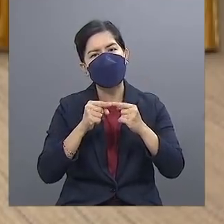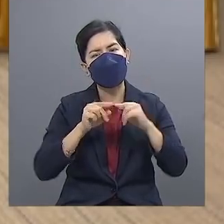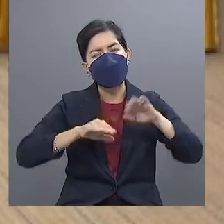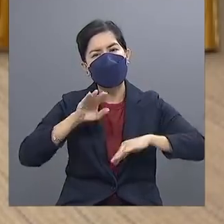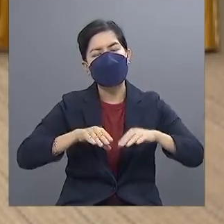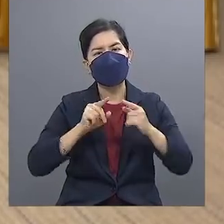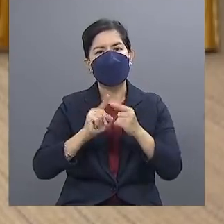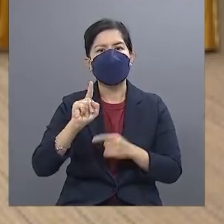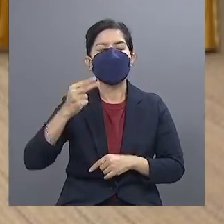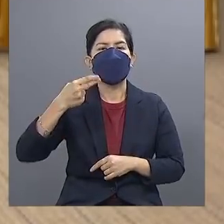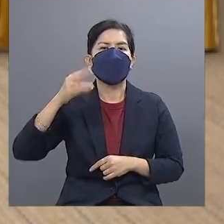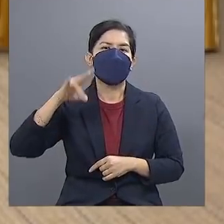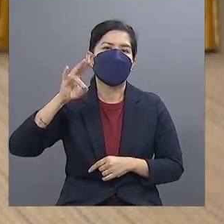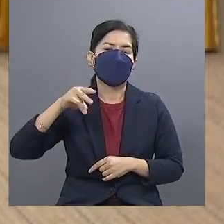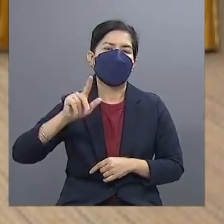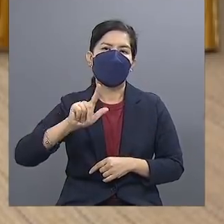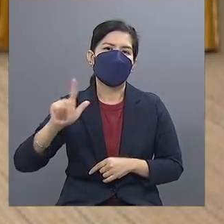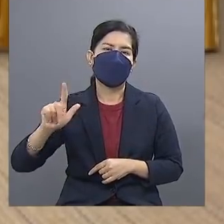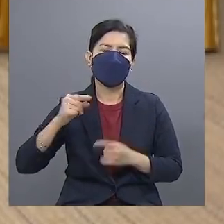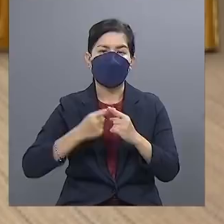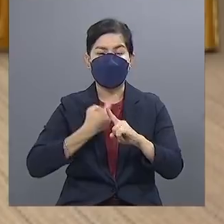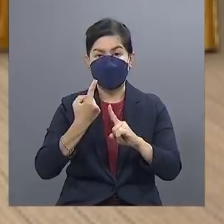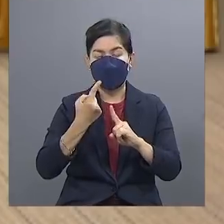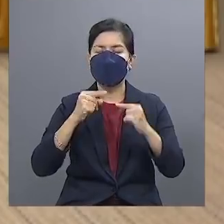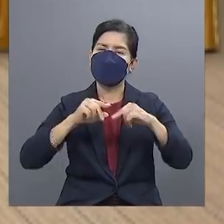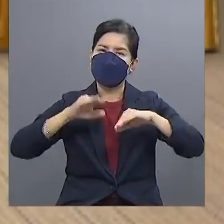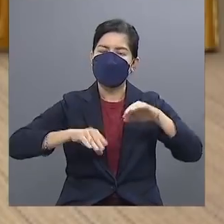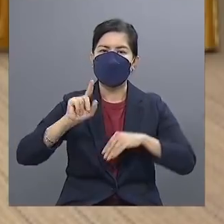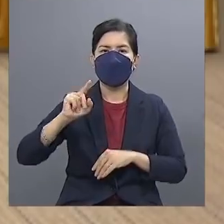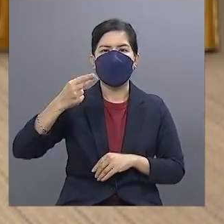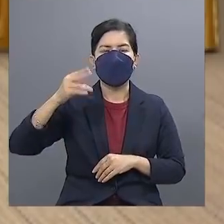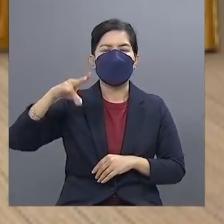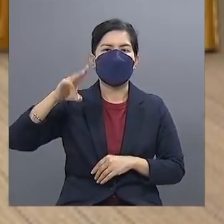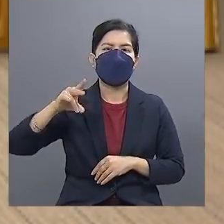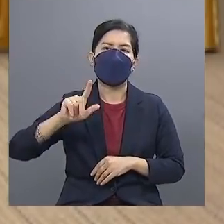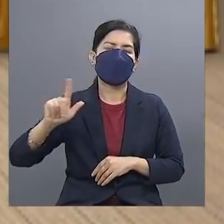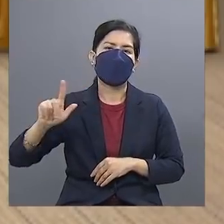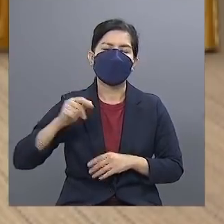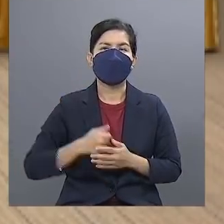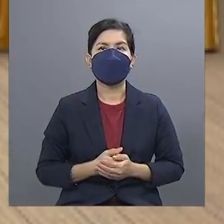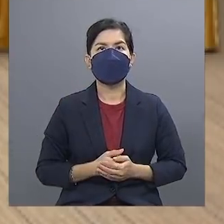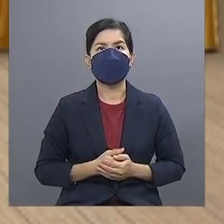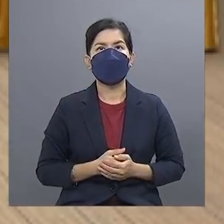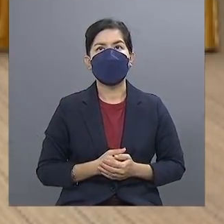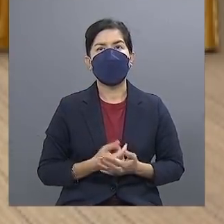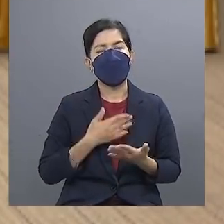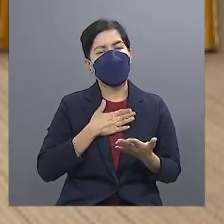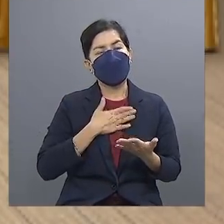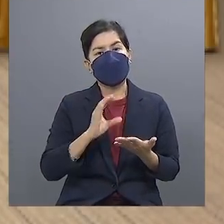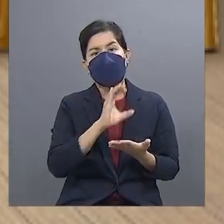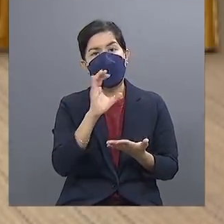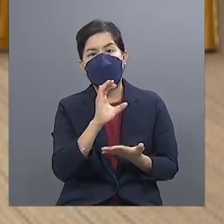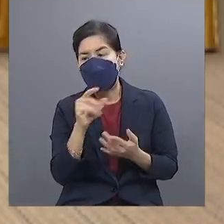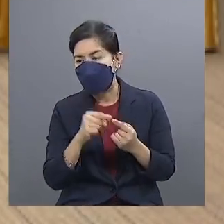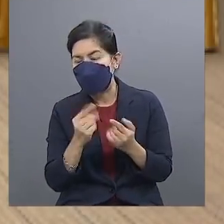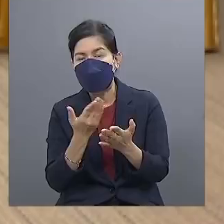17,000 ล้านบาทต่อเดือนนะซึ่งเราไม่สามารถที่จะหาแหล่งเงินตรงไหนมาได้เพ